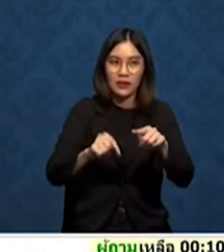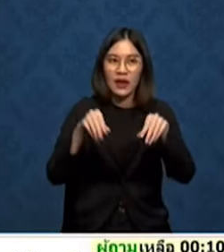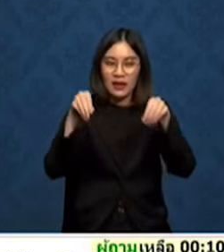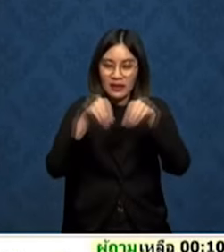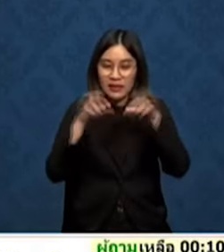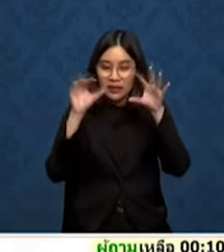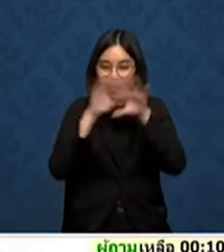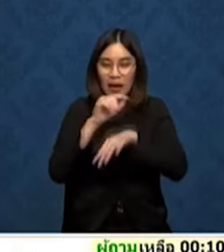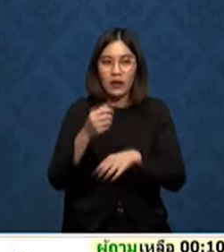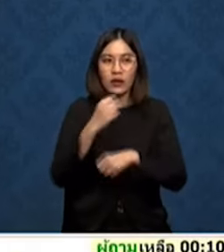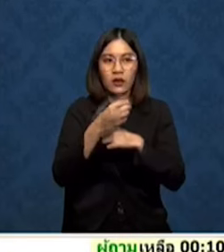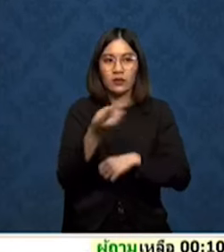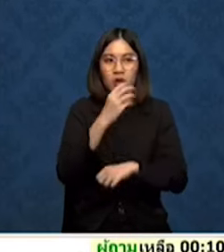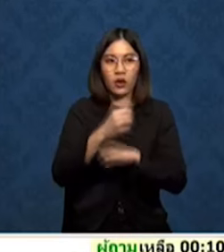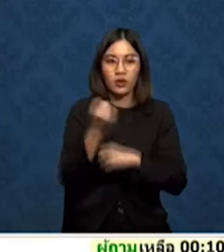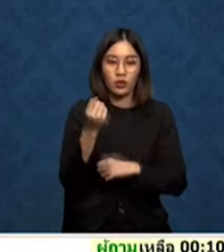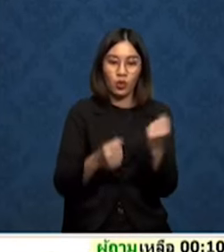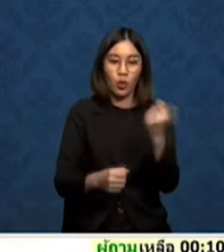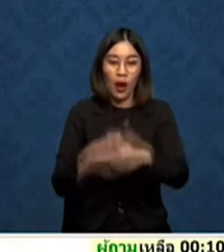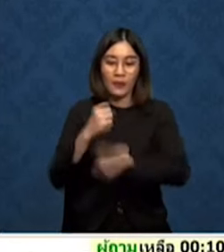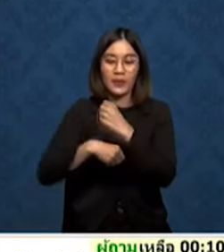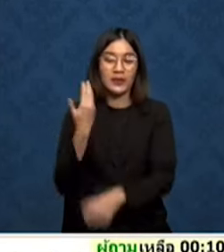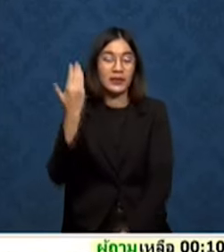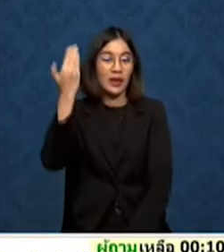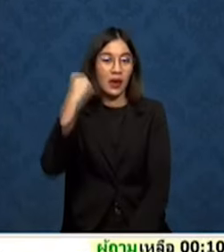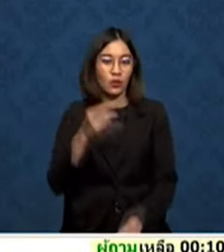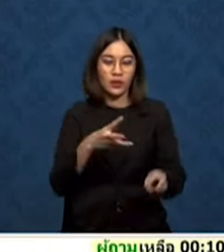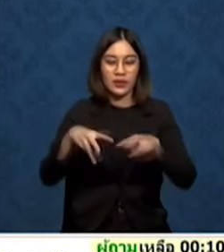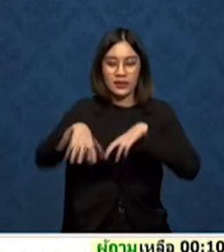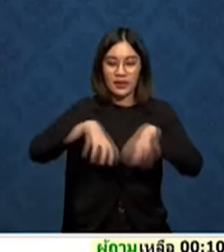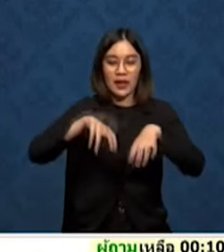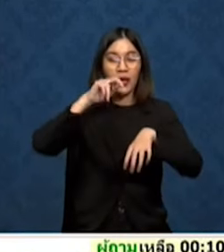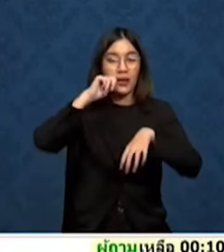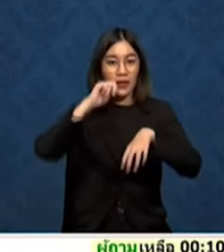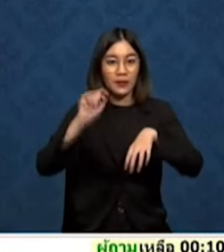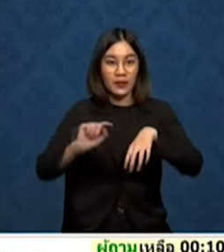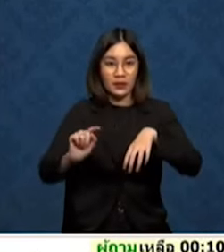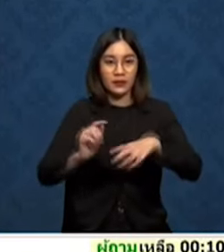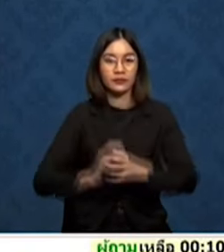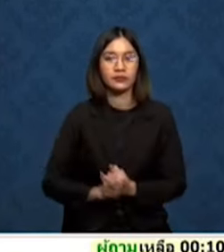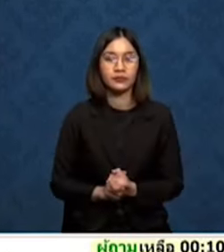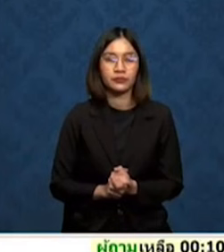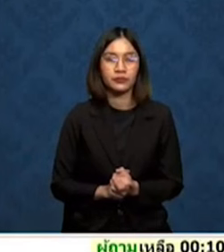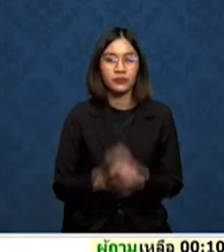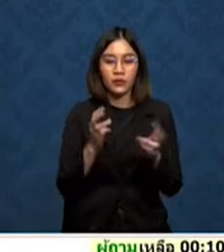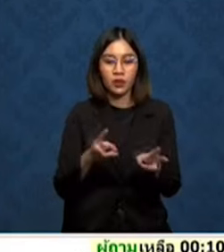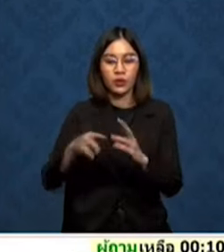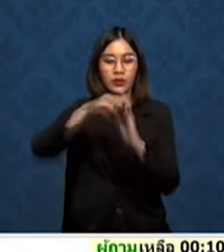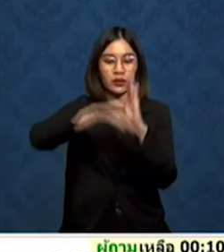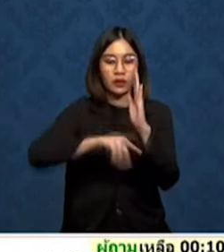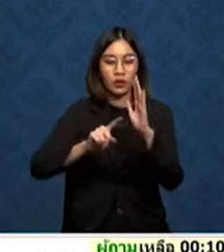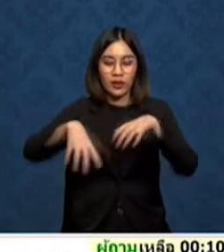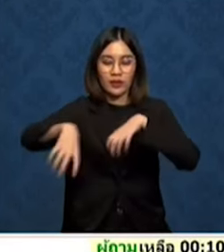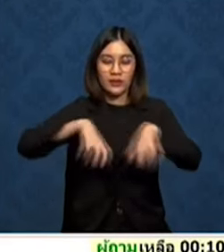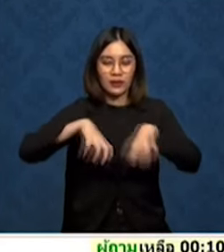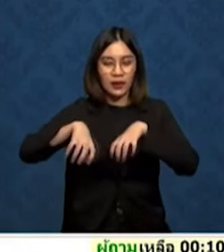เคียงซึ่งน้อยกว่าปีที่แล้วอยู่นิดหน่อยดังนั้นเองนะครับการบริหารจัดการน้ำในส่วนนี้เนี่ยเราก็ใช้หลักในการบริหาร